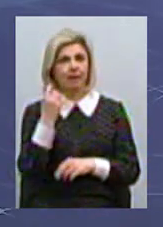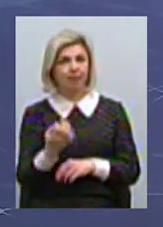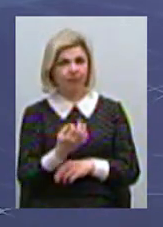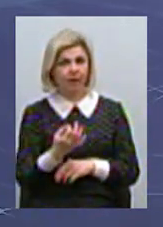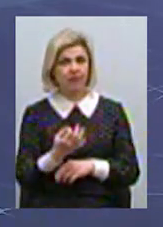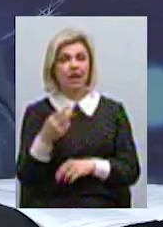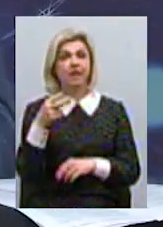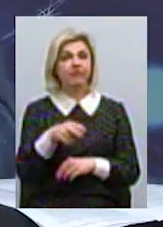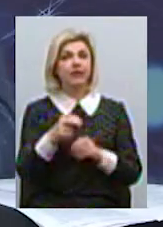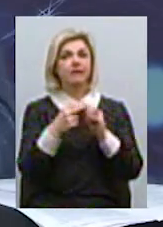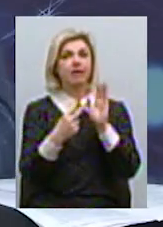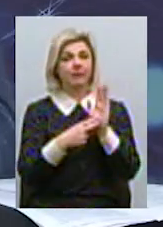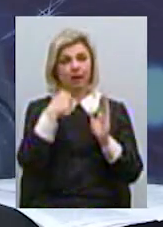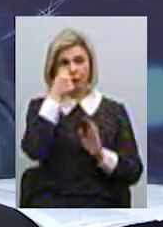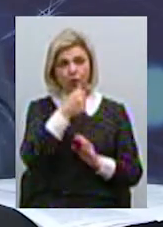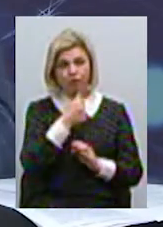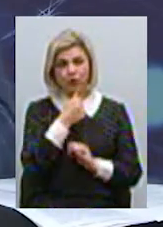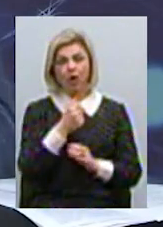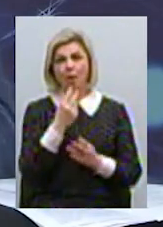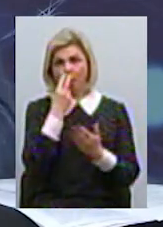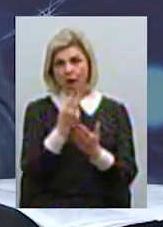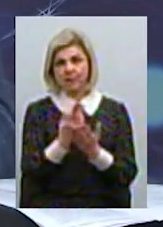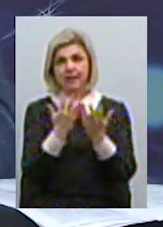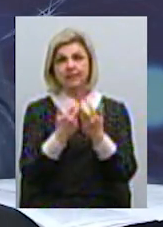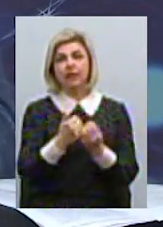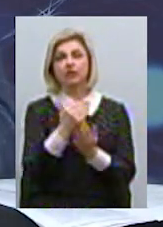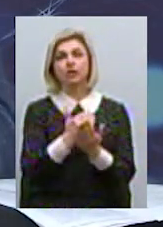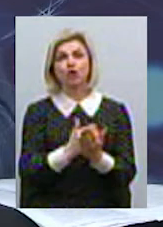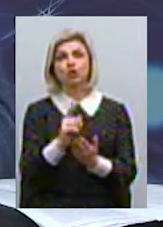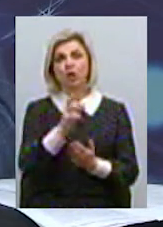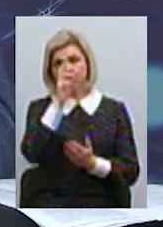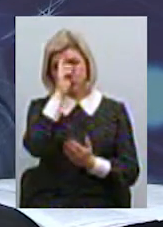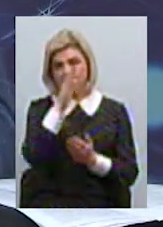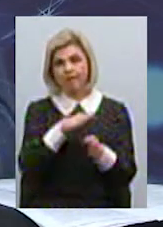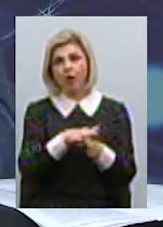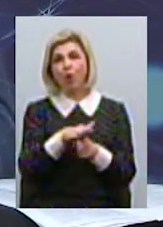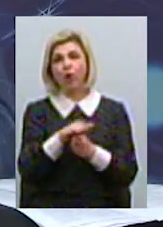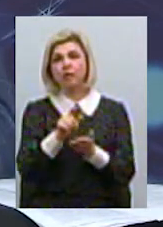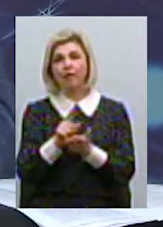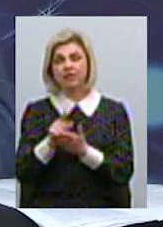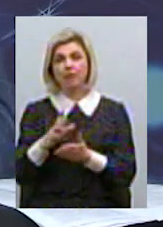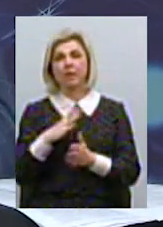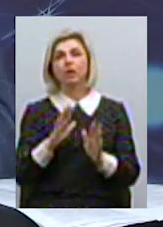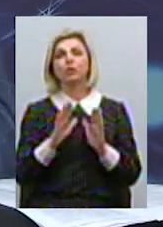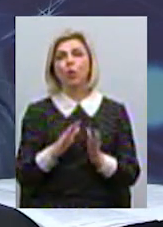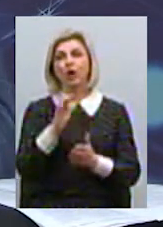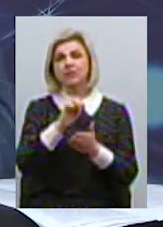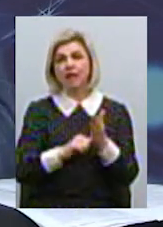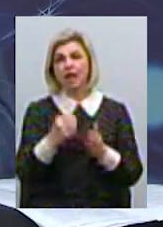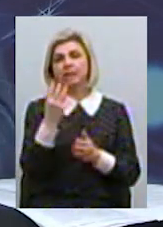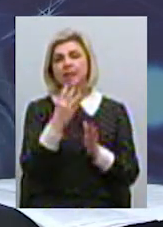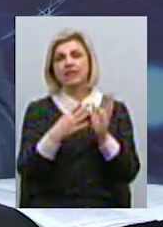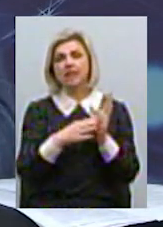аліментів. 2017 рік показав статистично, що державними виконавцями було стягнуто лише 39 мільйонів гривень на користь